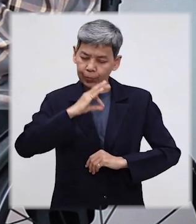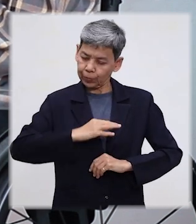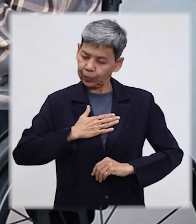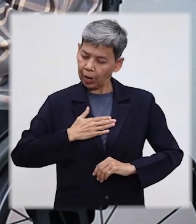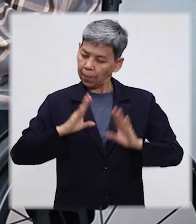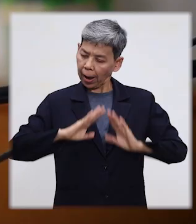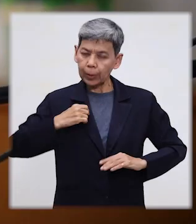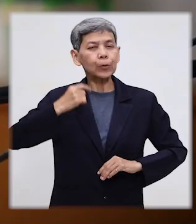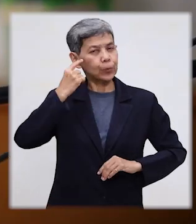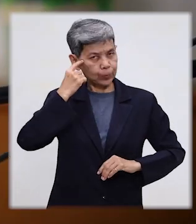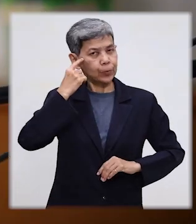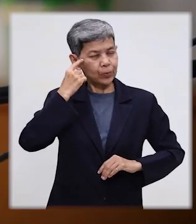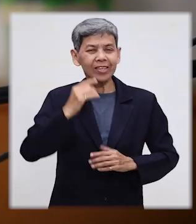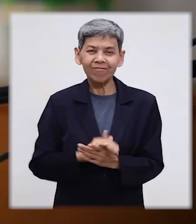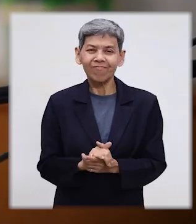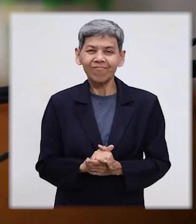ณ์ตัวเอง